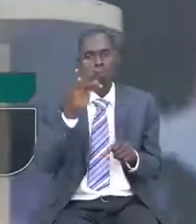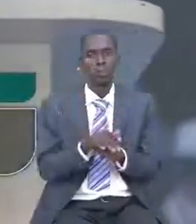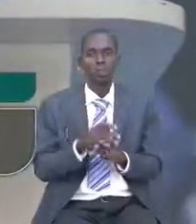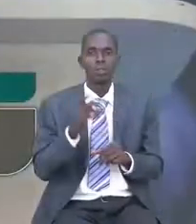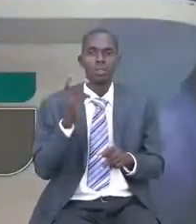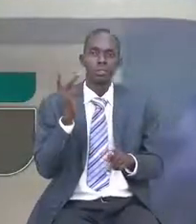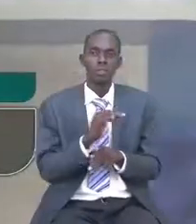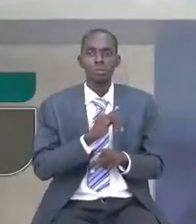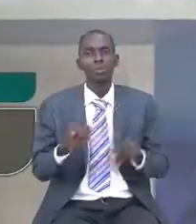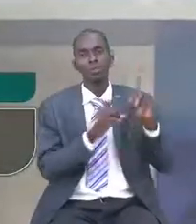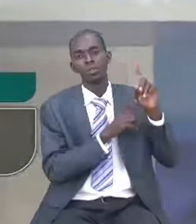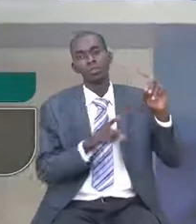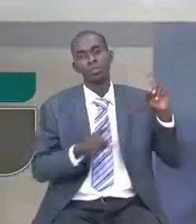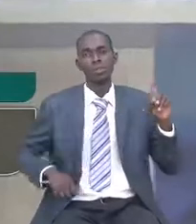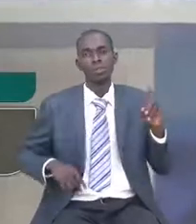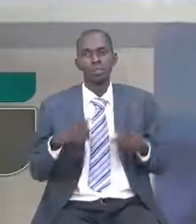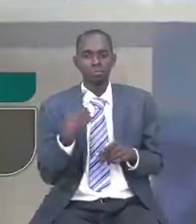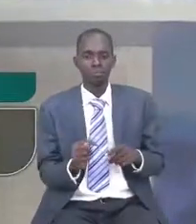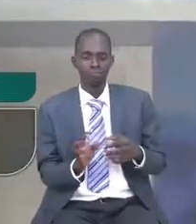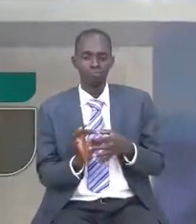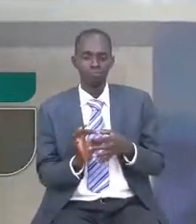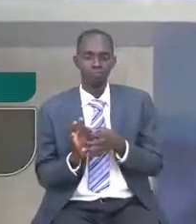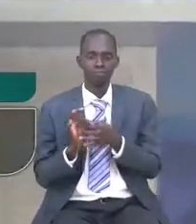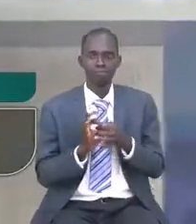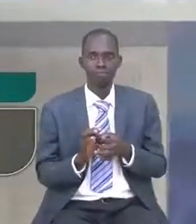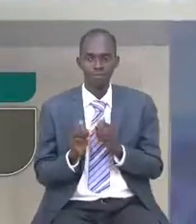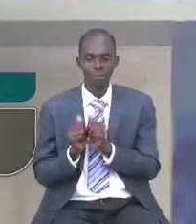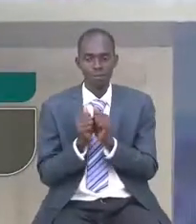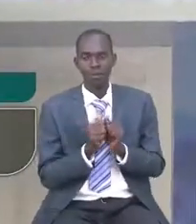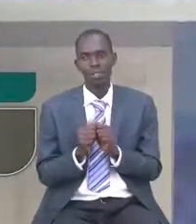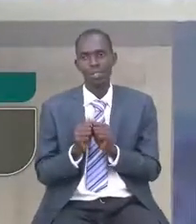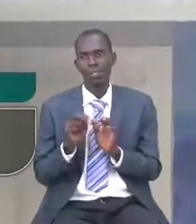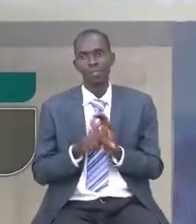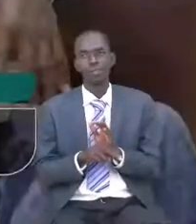partenariat, ton objectif est plus élevé que toi